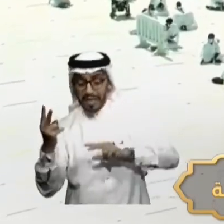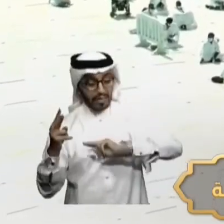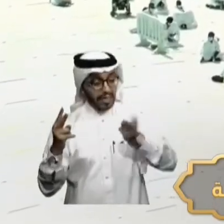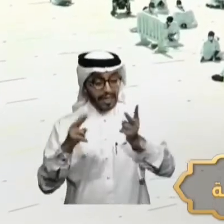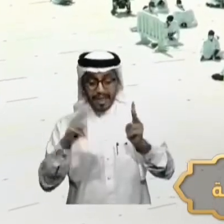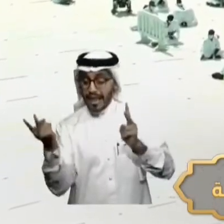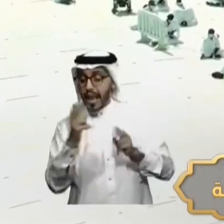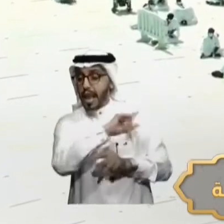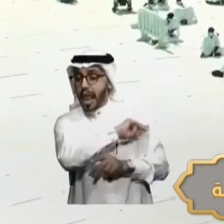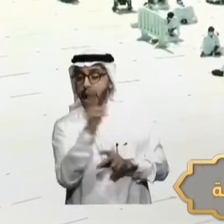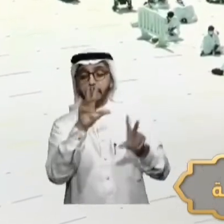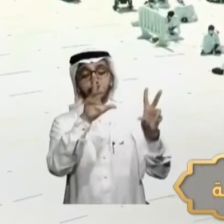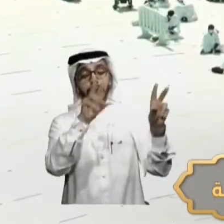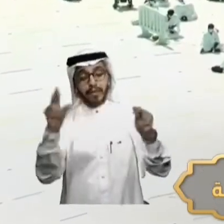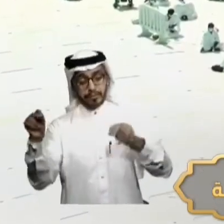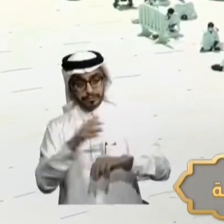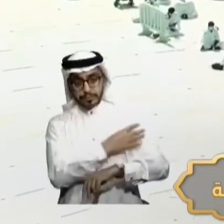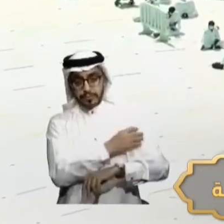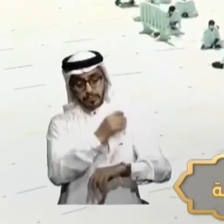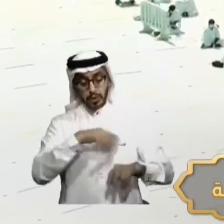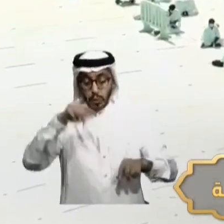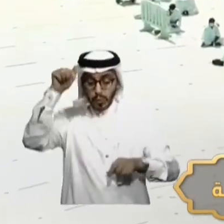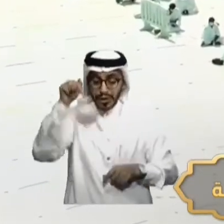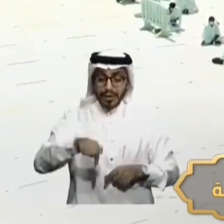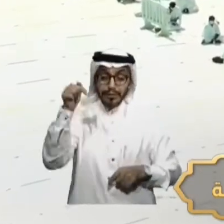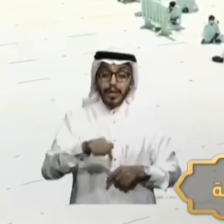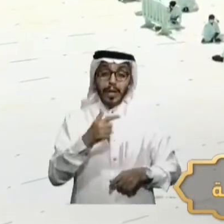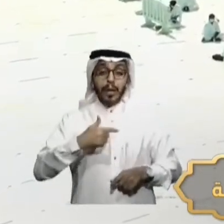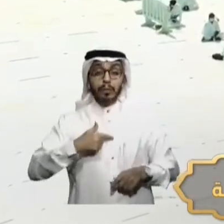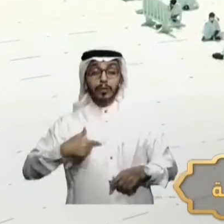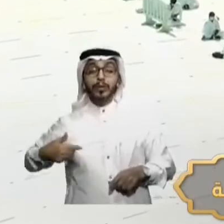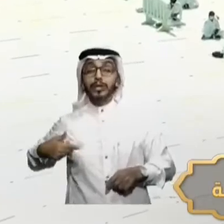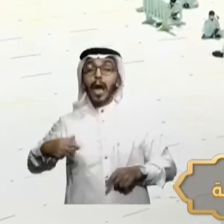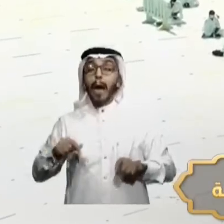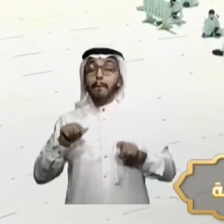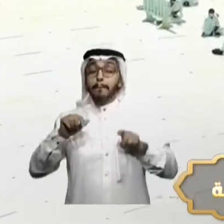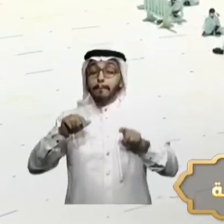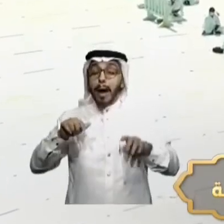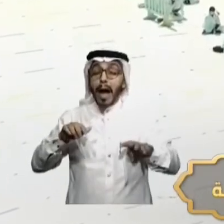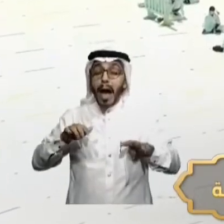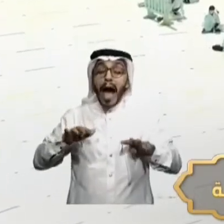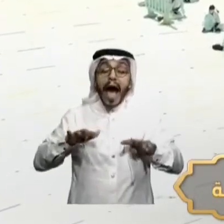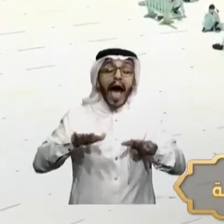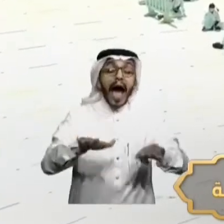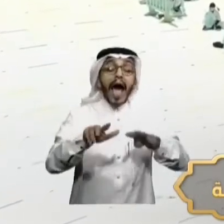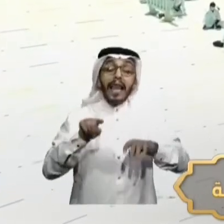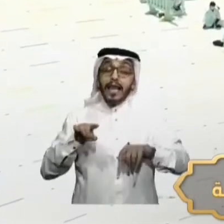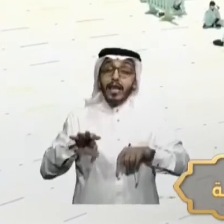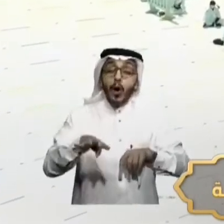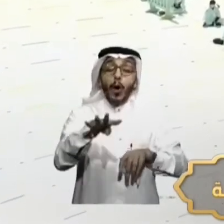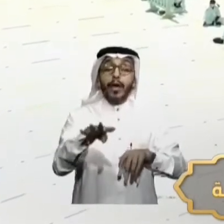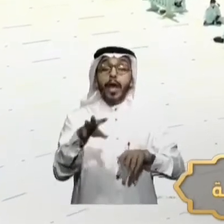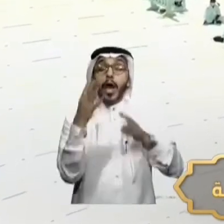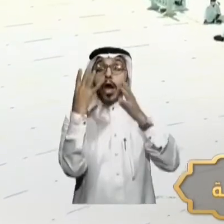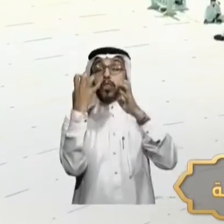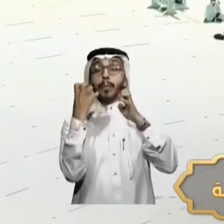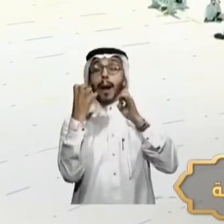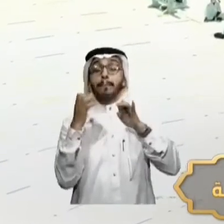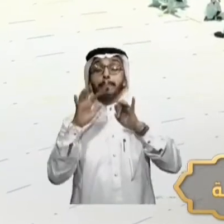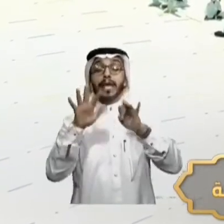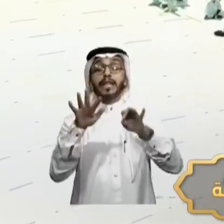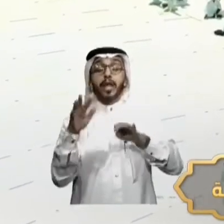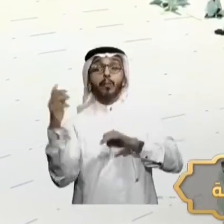بين أحدٍ من رسله. وإننا باسم مليارٍ وثمانئة مليون